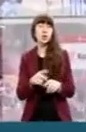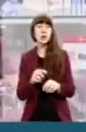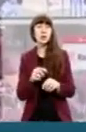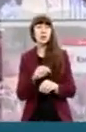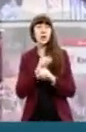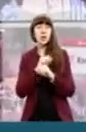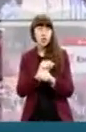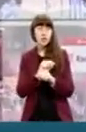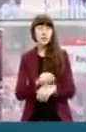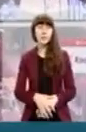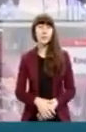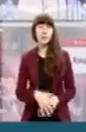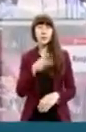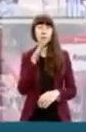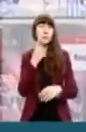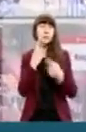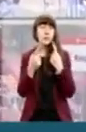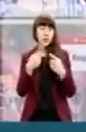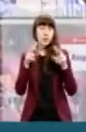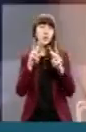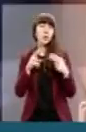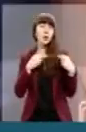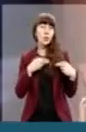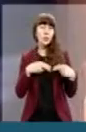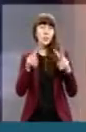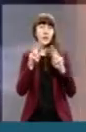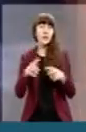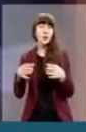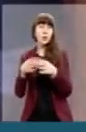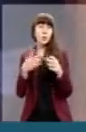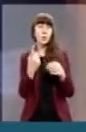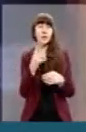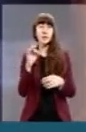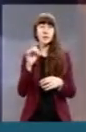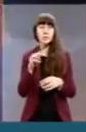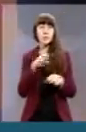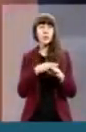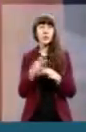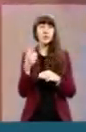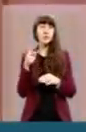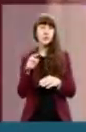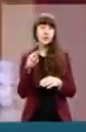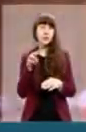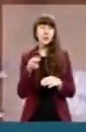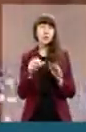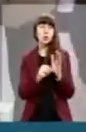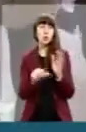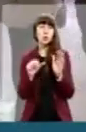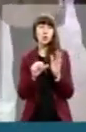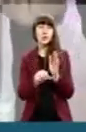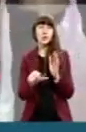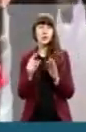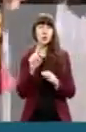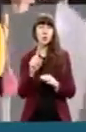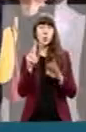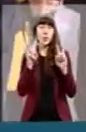которые вирус не пройдет. В ходе заседания рассмотрели работу мониторинговых групп. С 1 сентября проведено 2661 рейдовое мероприятие, а